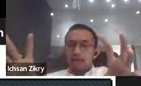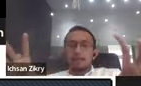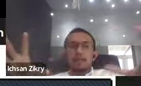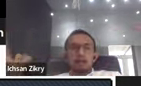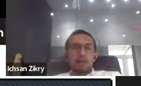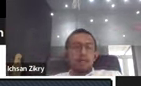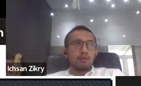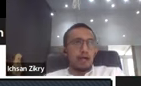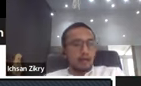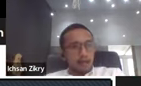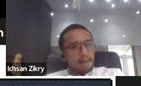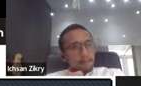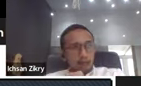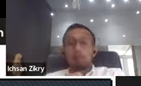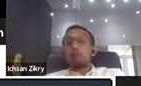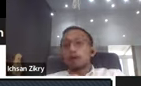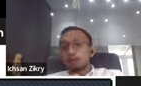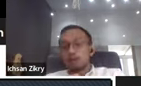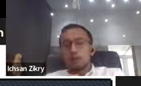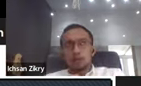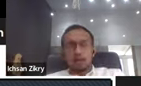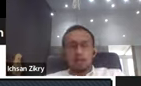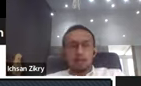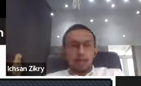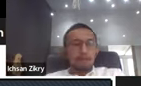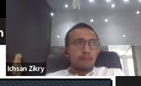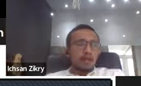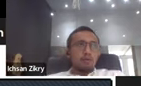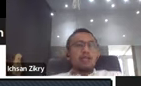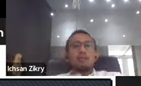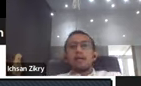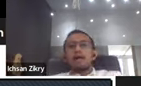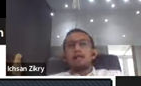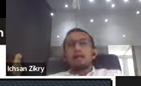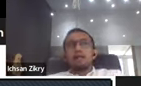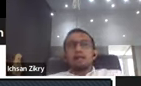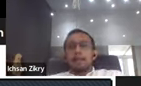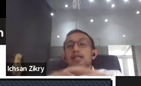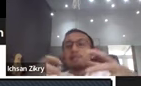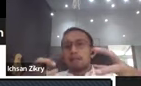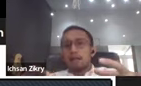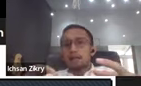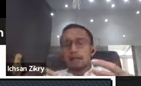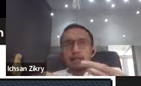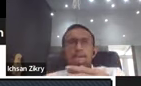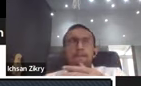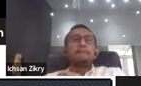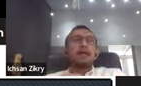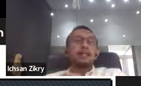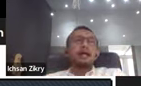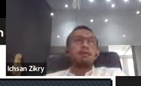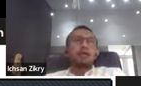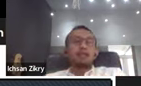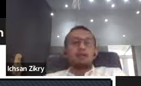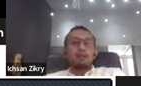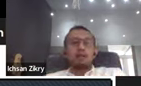yang dimodifikasi dari kewenangan yang sudah ada, kalaupun bukan itu semua baru ya. Kemudian mengenai mekanisme pengawasannya,